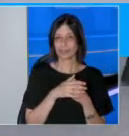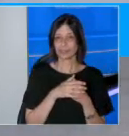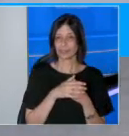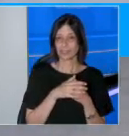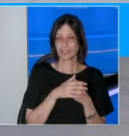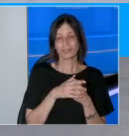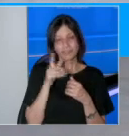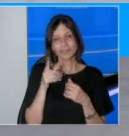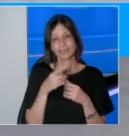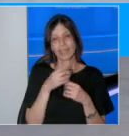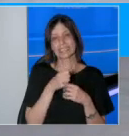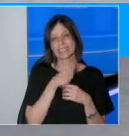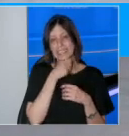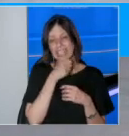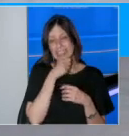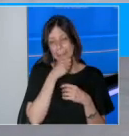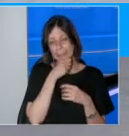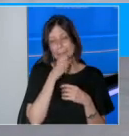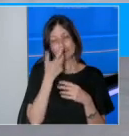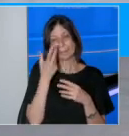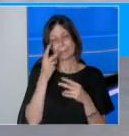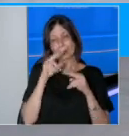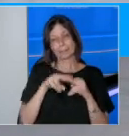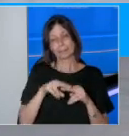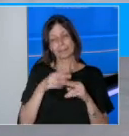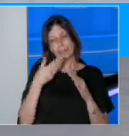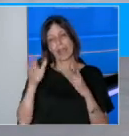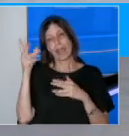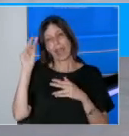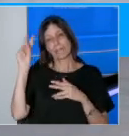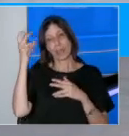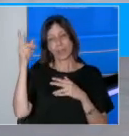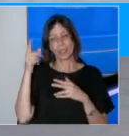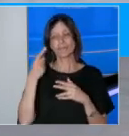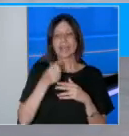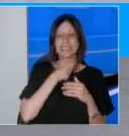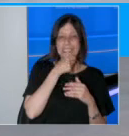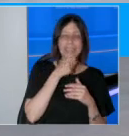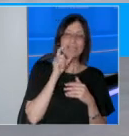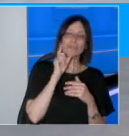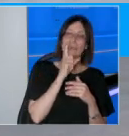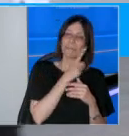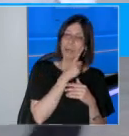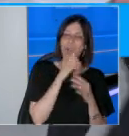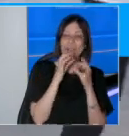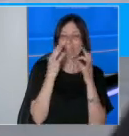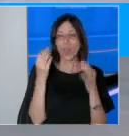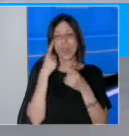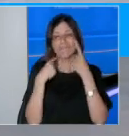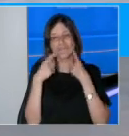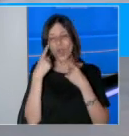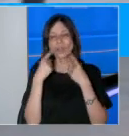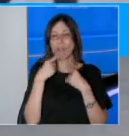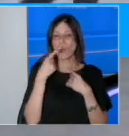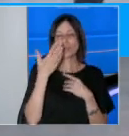ככה הזקנים, כל השאר היו במילואים, אבל הזקנים אמרו, והזקנות והאימהות התחילו לפקוט